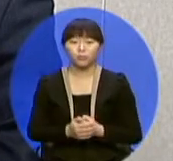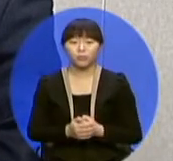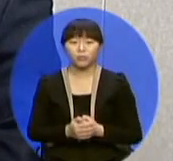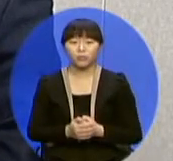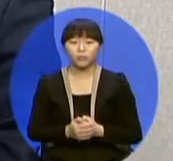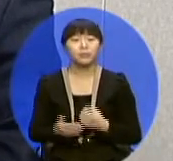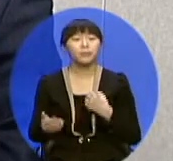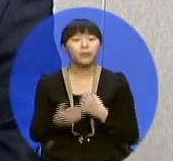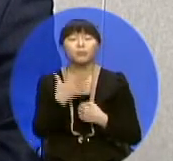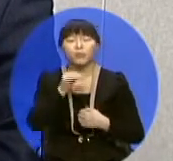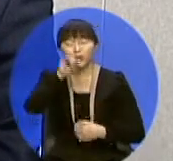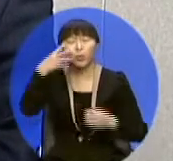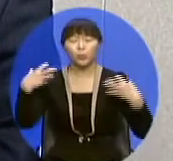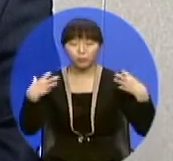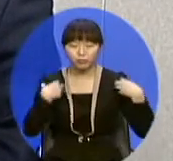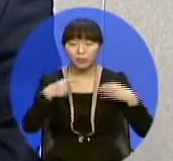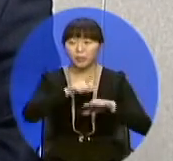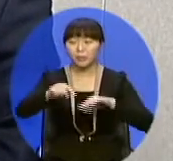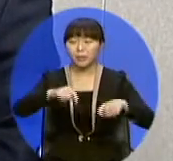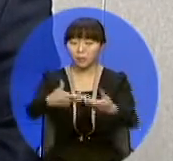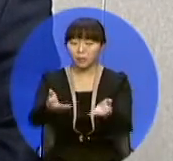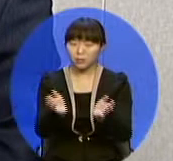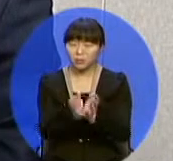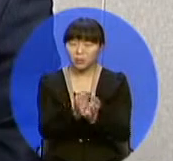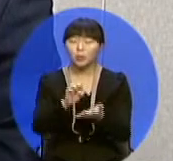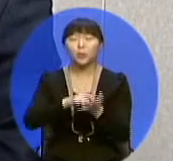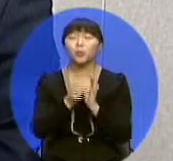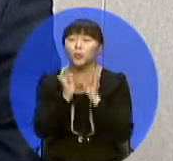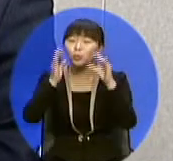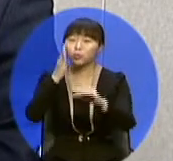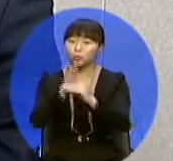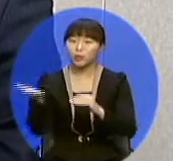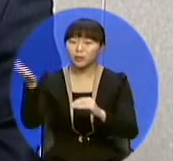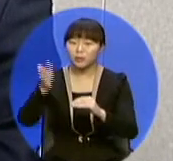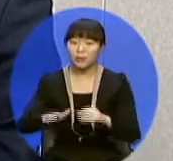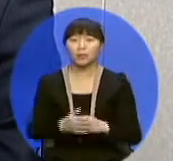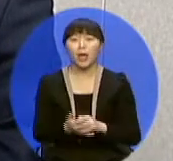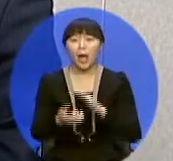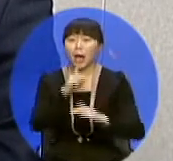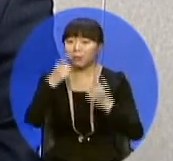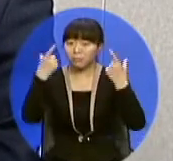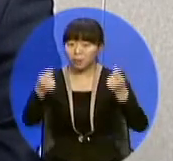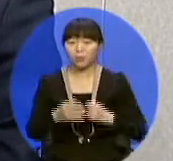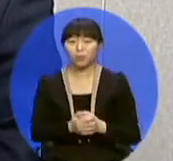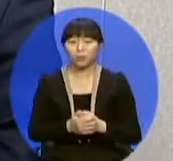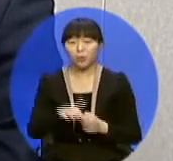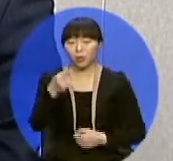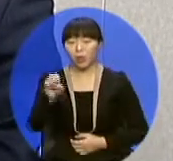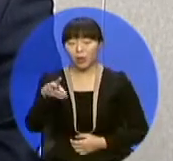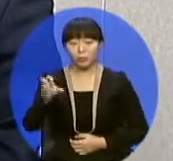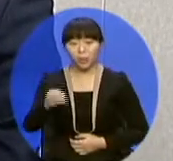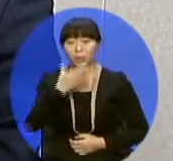점에서 물론 정부나 각 지자체가 나름대로 노력은 하고 있지만 아까 말씀드린 대로 광명의